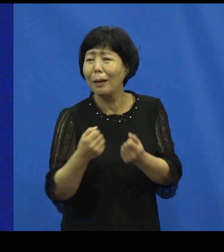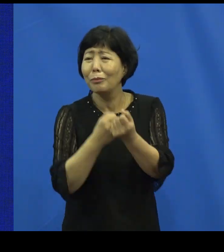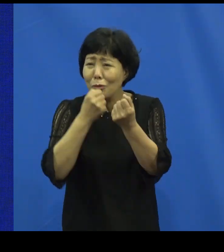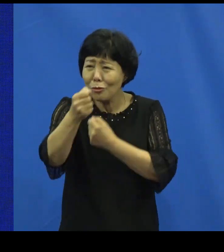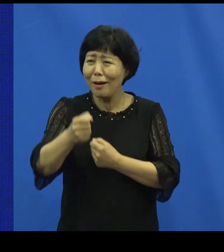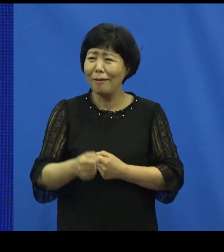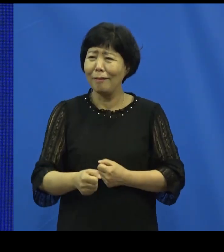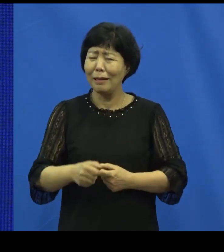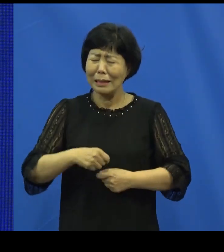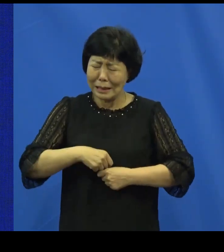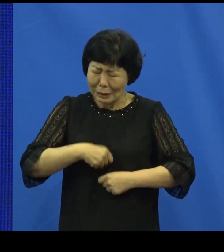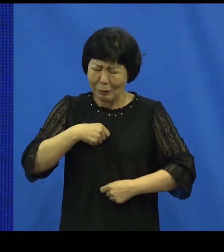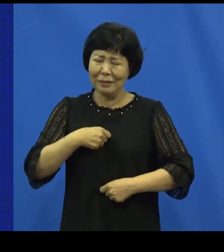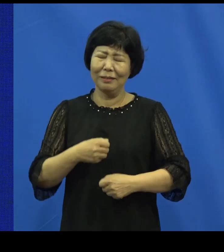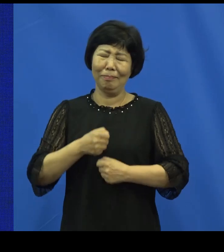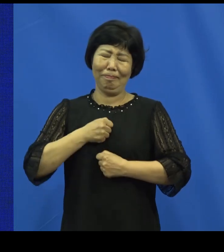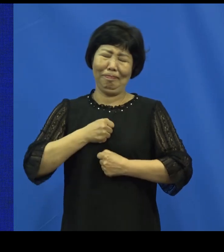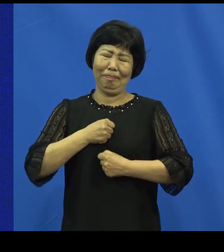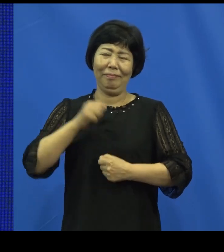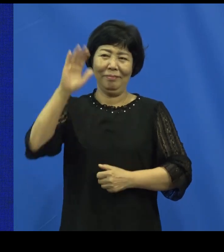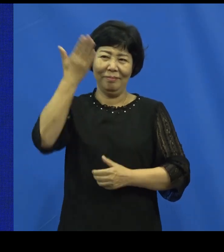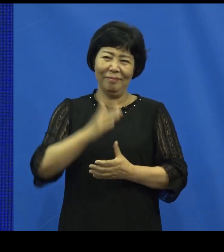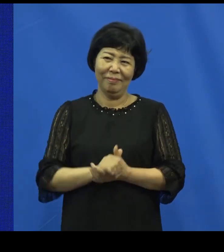정직을 지켜내는 일들.